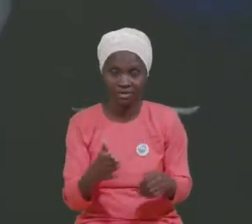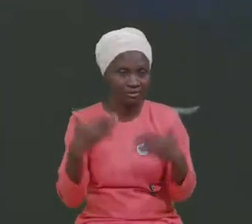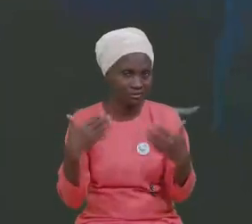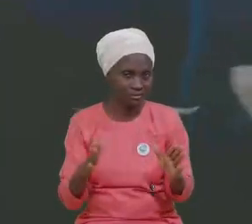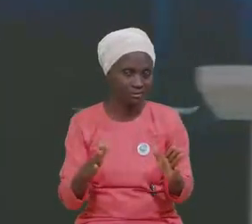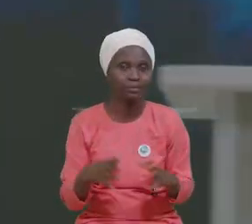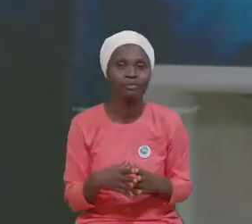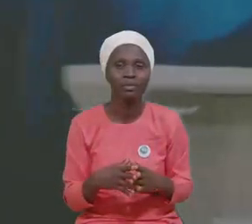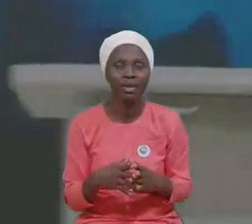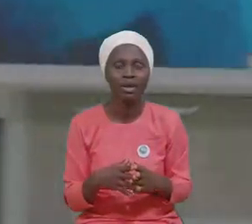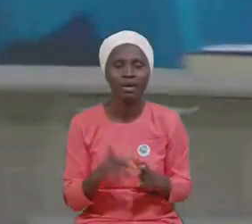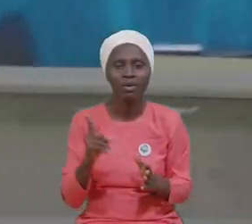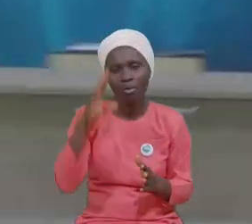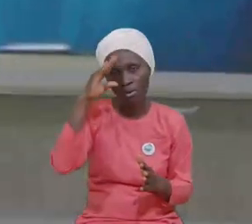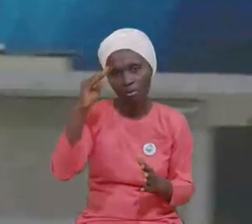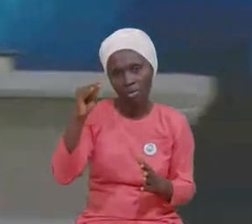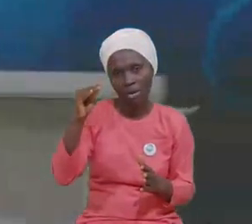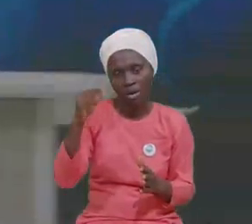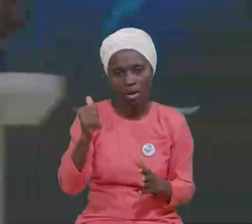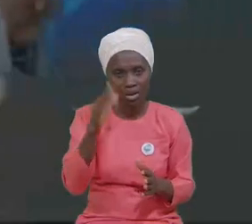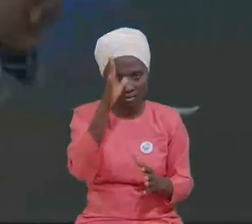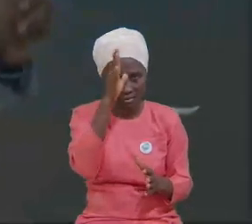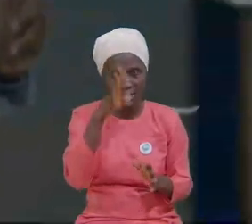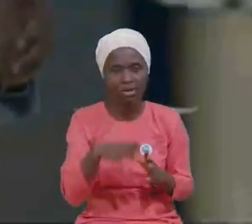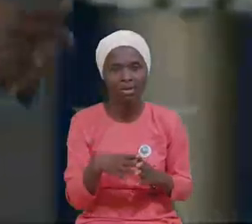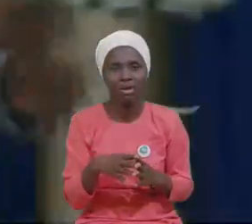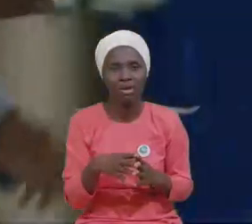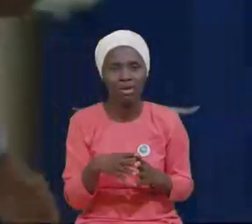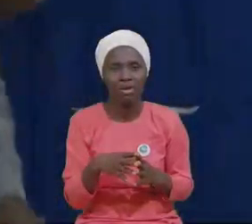tout. Il y a un homme, un père,